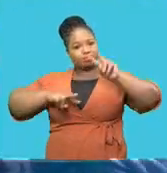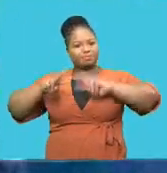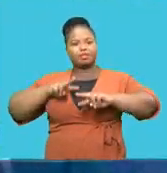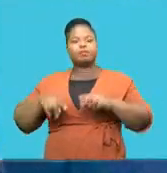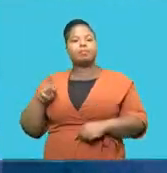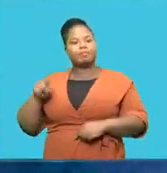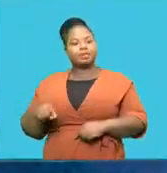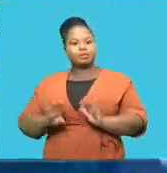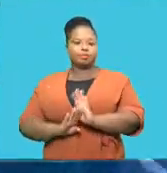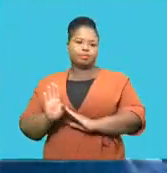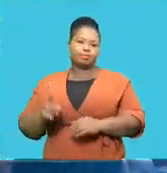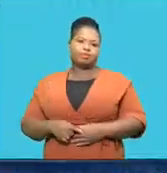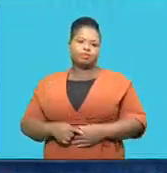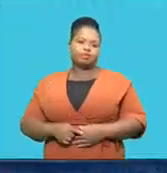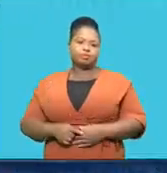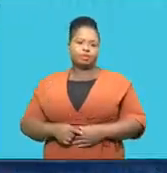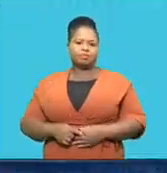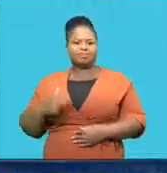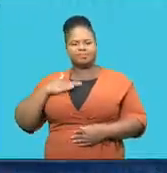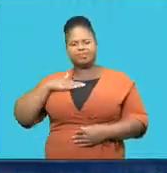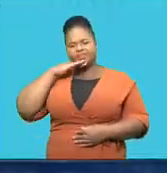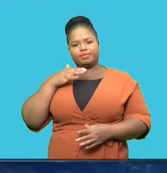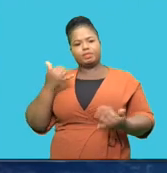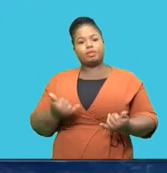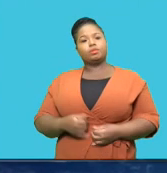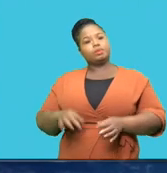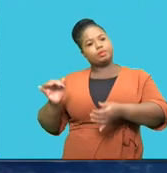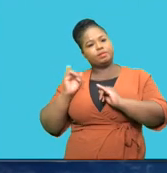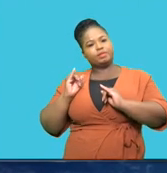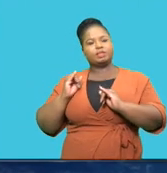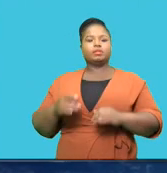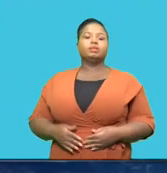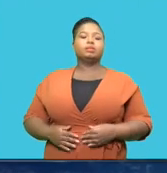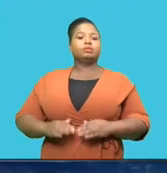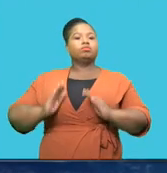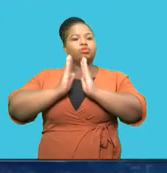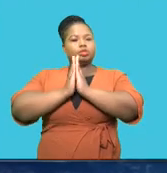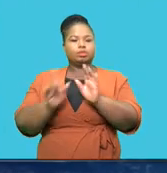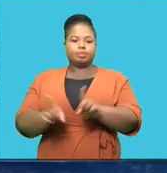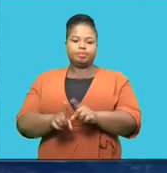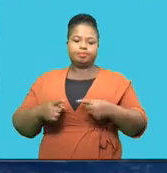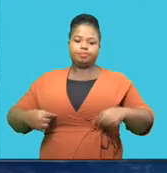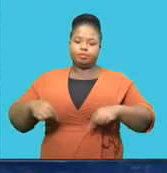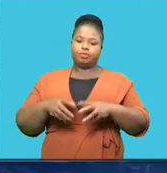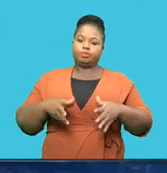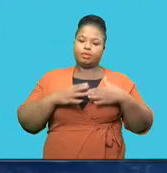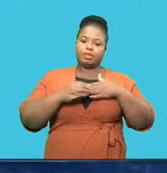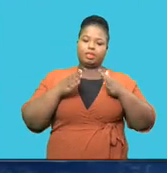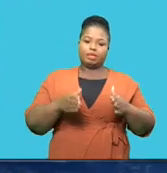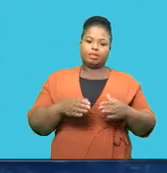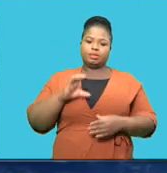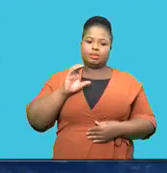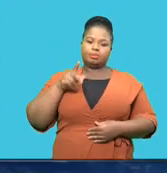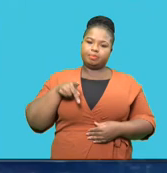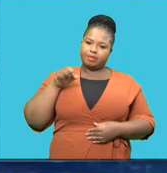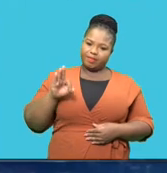phetswa. This is enough. Make manje sike simema masondo njengathi sizi leaders ze